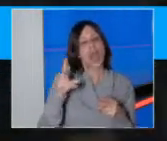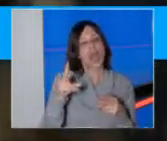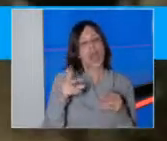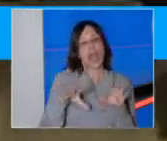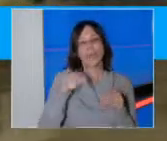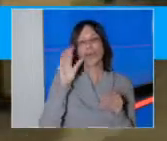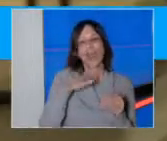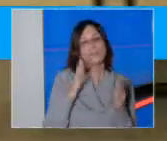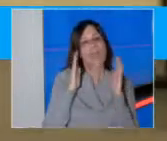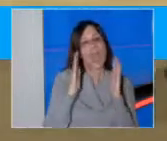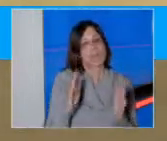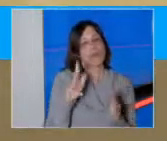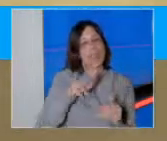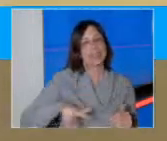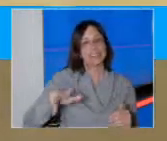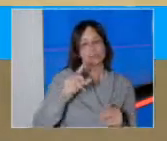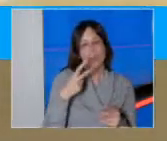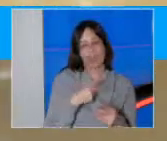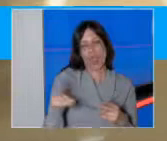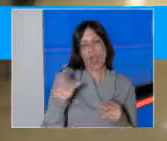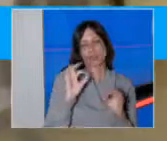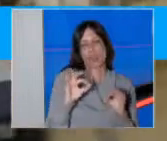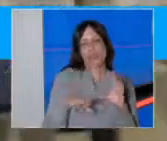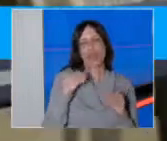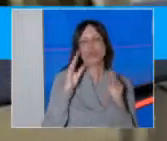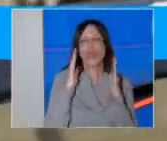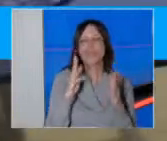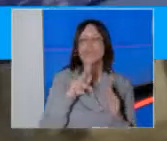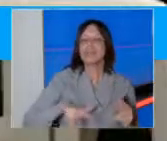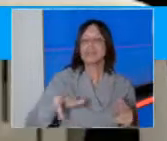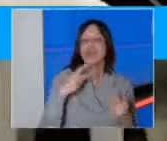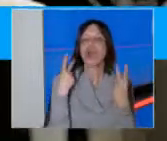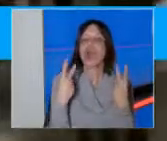הציבור בתואר הבחירות. כלומר, האמון של הציבור הוא חשוב מאוד,